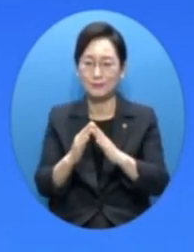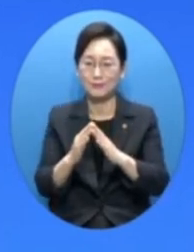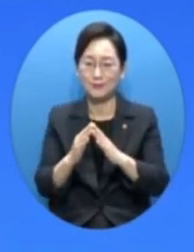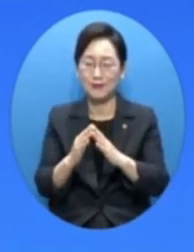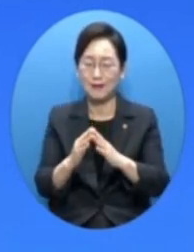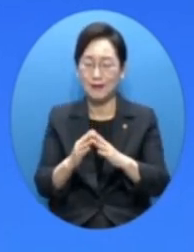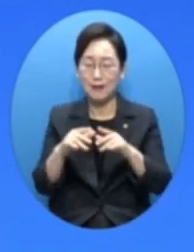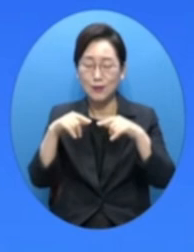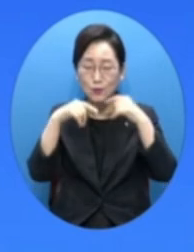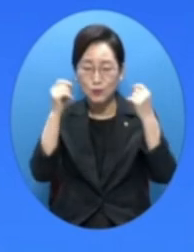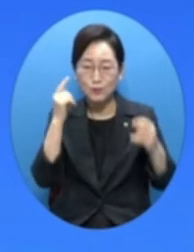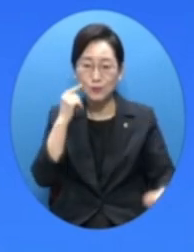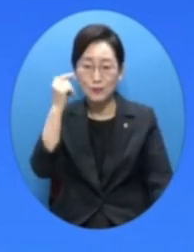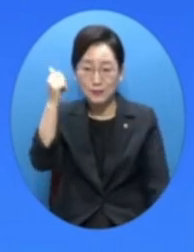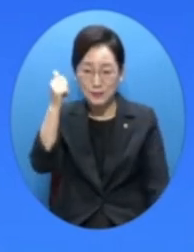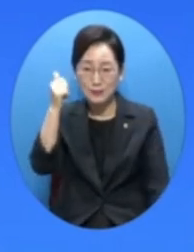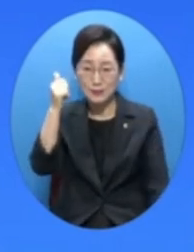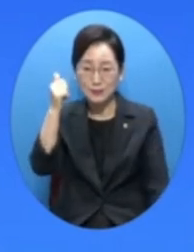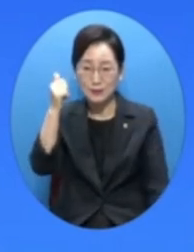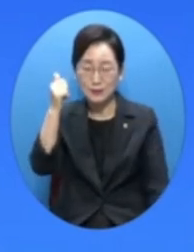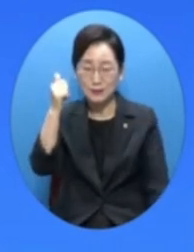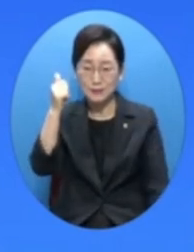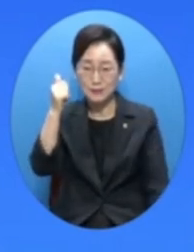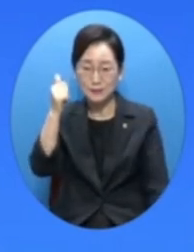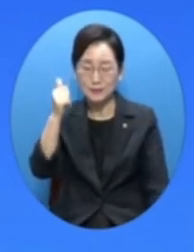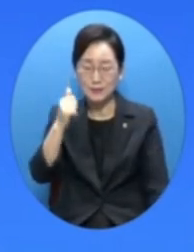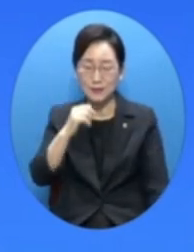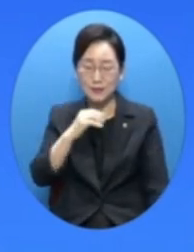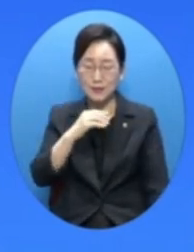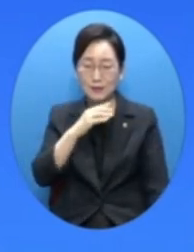우리 조용 목사님, 올 목사님 추대되시던